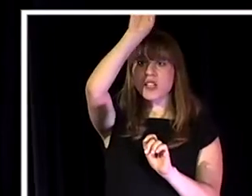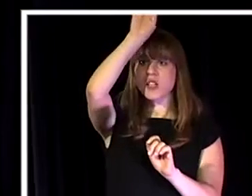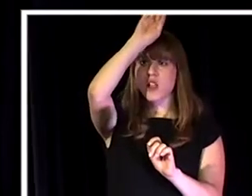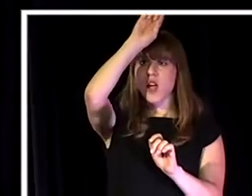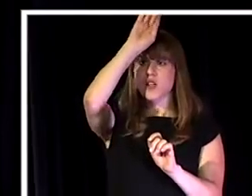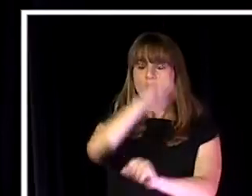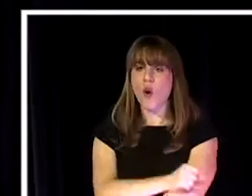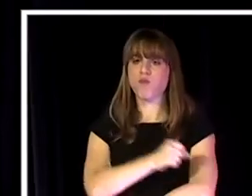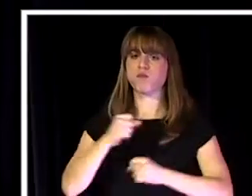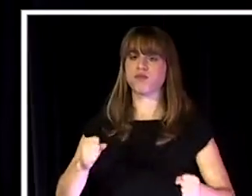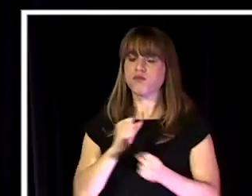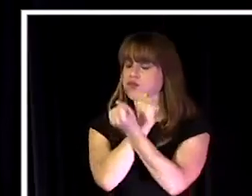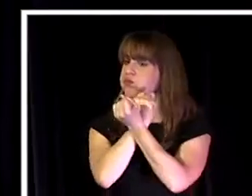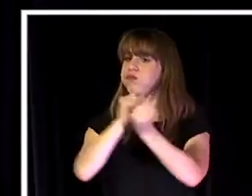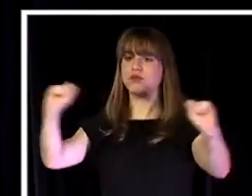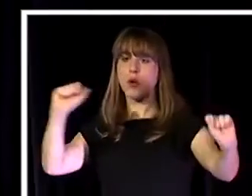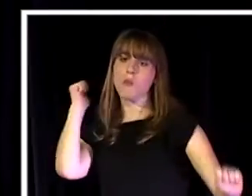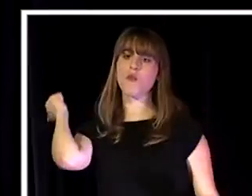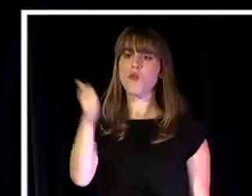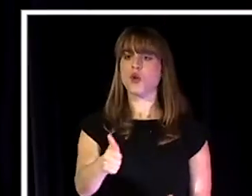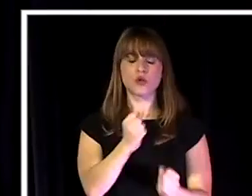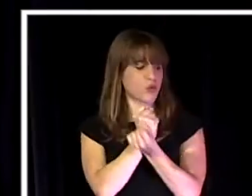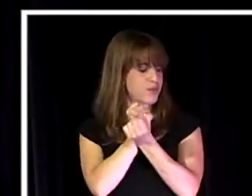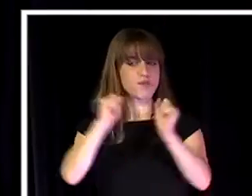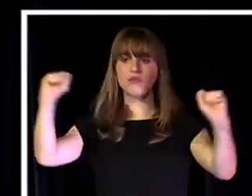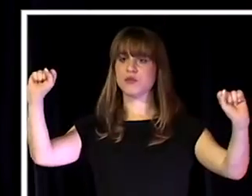αυτόνομος, αυτοδημιούργητος, ανεξάρτητος.